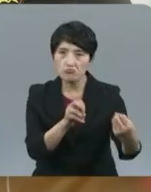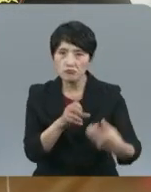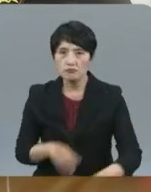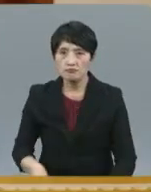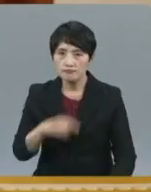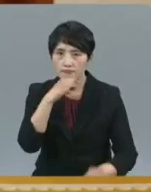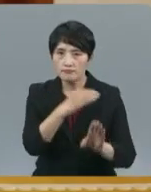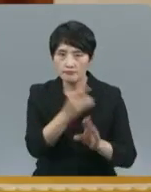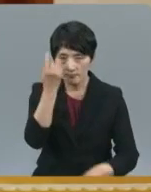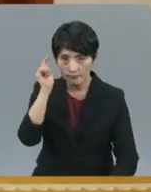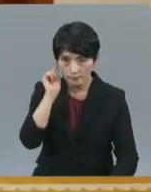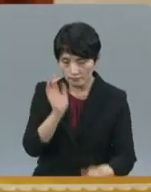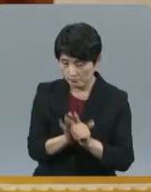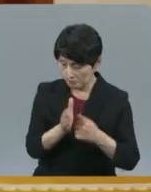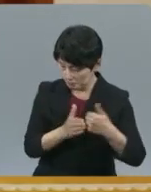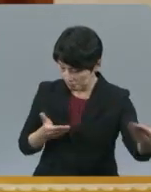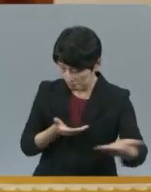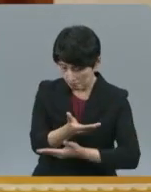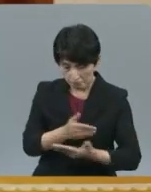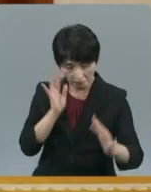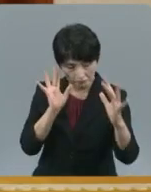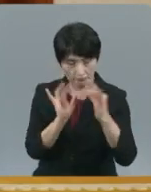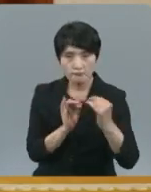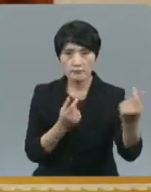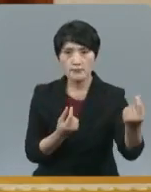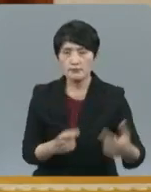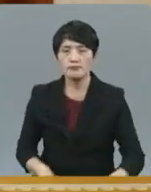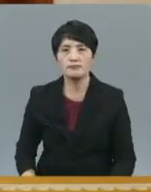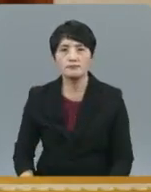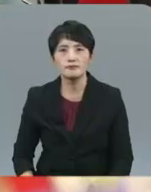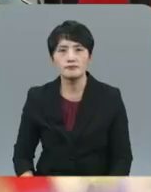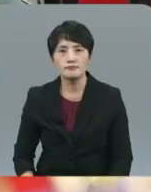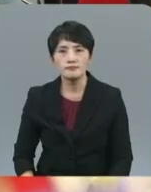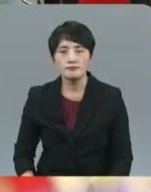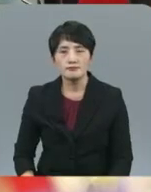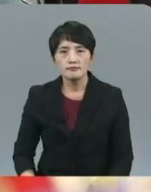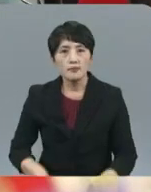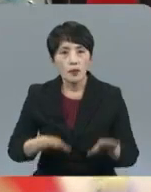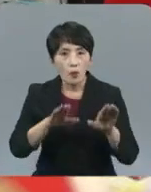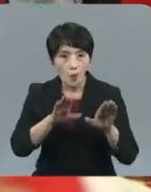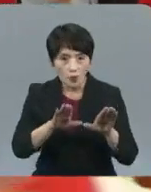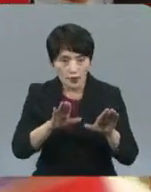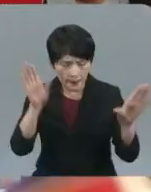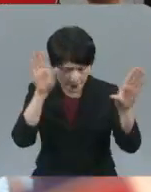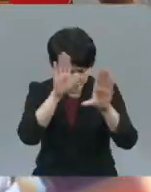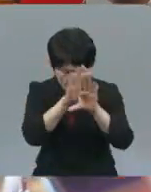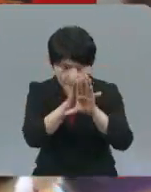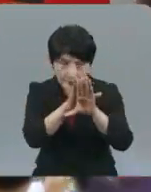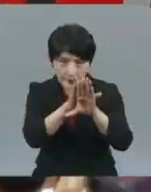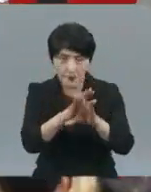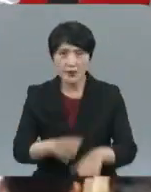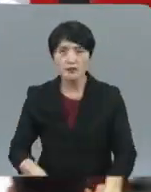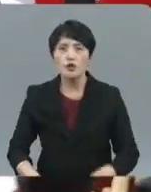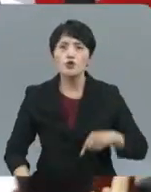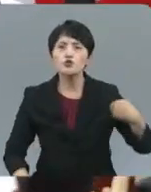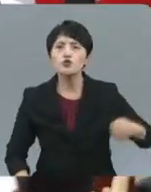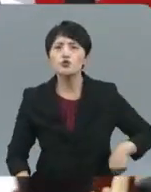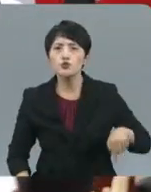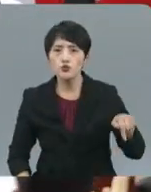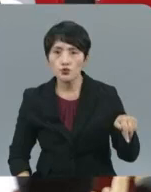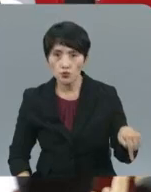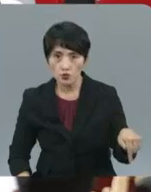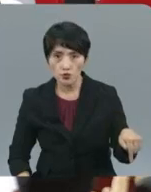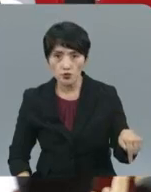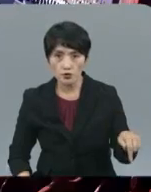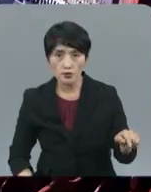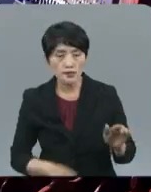tâm chung về an ninh quốc phòng môi trường An Ninh khu vực và quốc tế Mặc dù nội dung cuộc họp không được công bố cụ thể song Khả năng cao